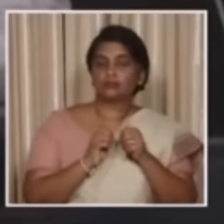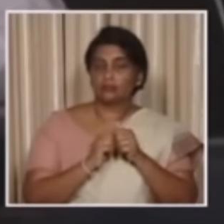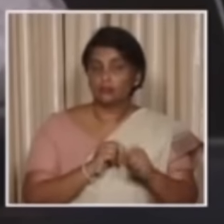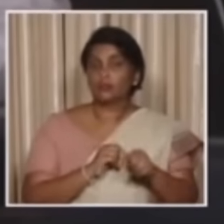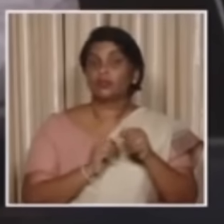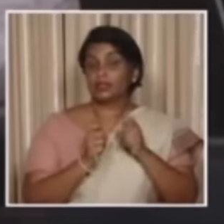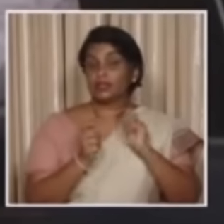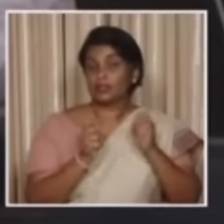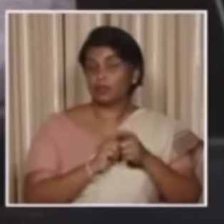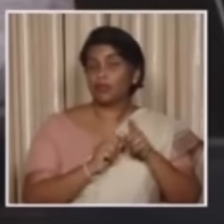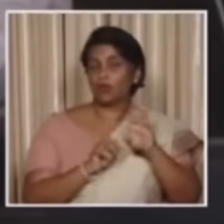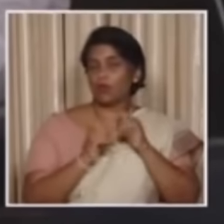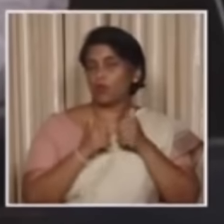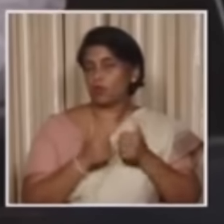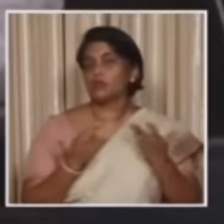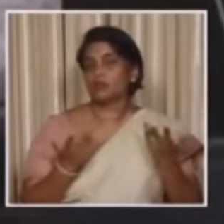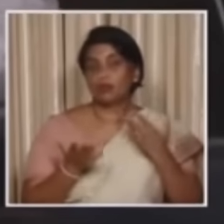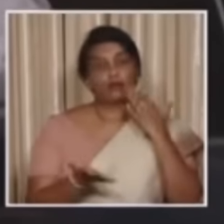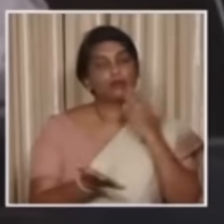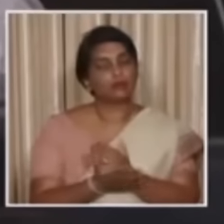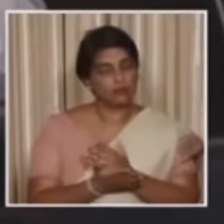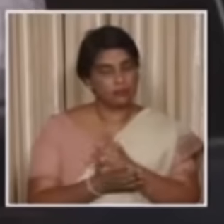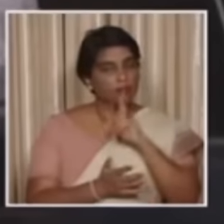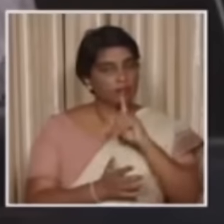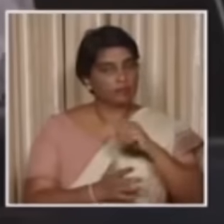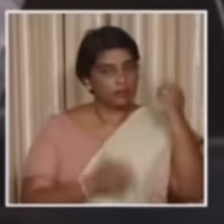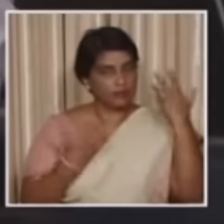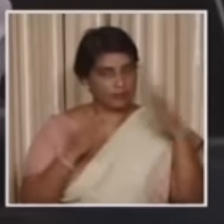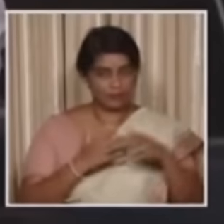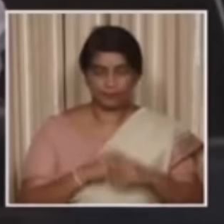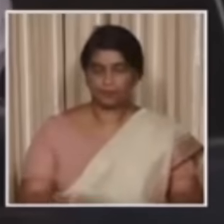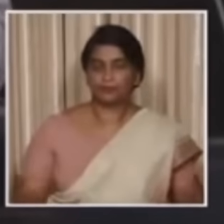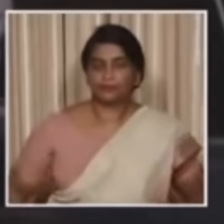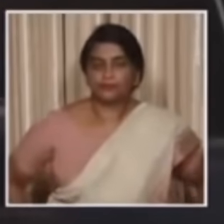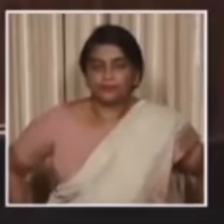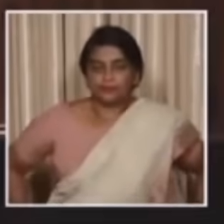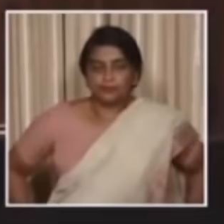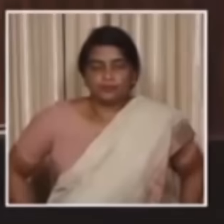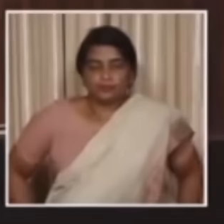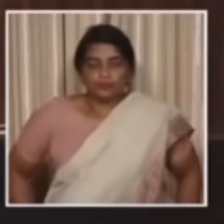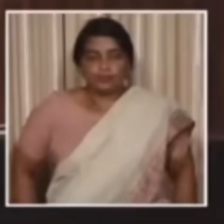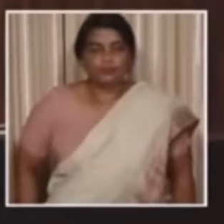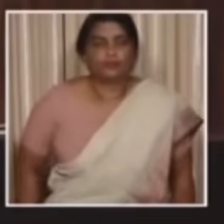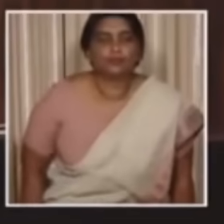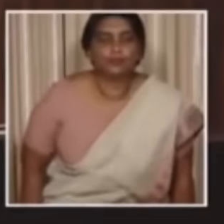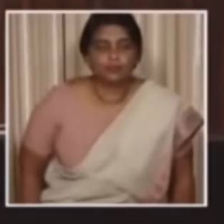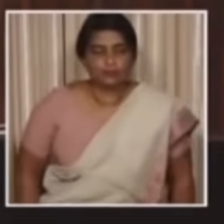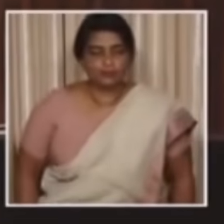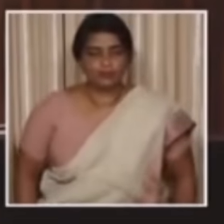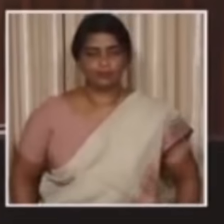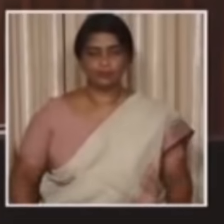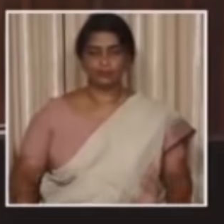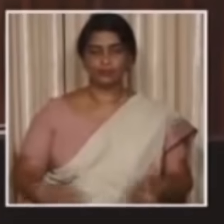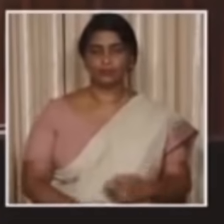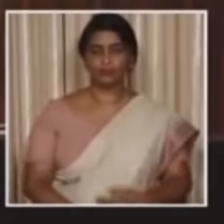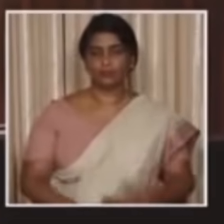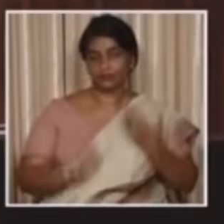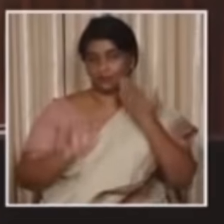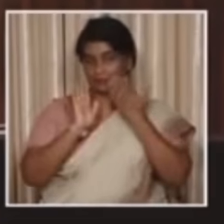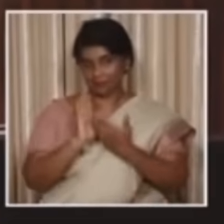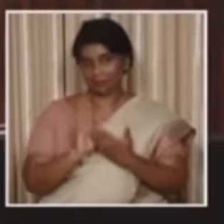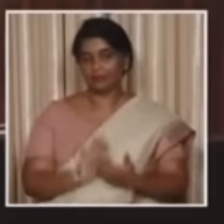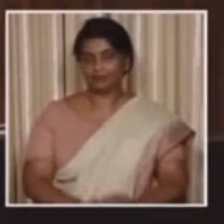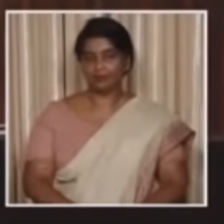ඒකත් ක්‍රිකට් ක්‍රීඩාවට හොඳ නැහැ ඒකත් නතර කරන්න කිලිලා සිටිමි මා නතර වෙන්න බොහොම ස්තුතියි ගරු මතුමා අවස්ථාව දෙන්න නැත්නම්